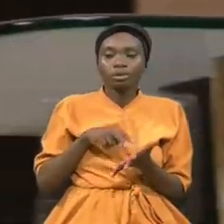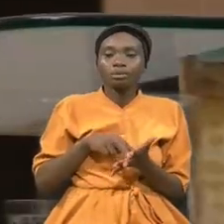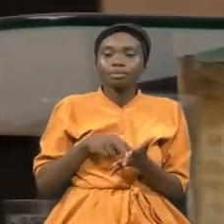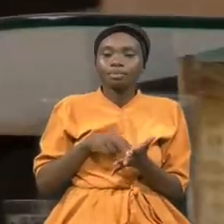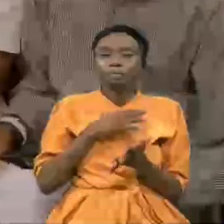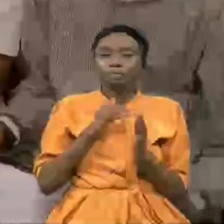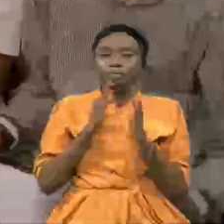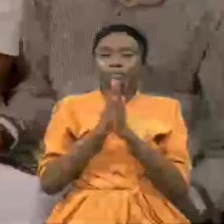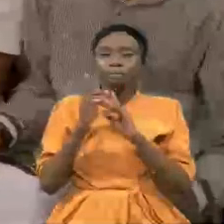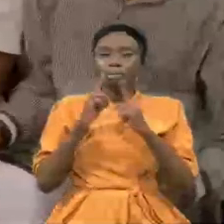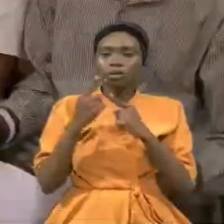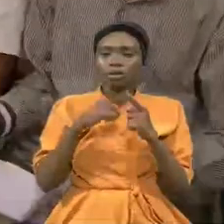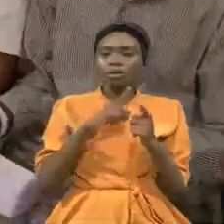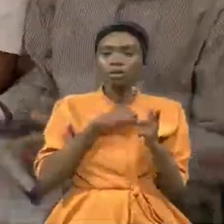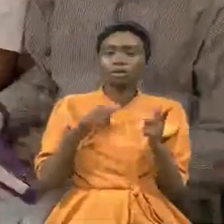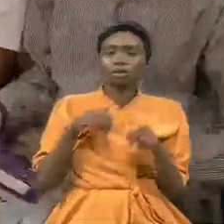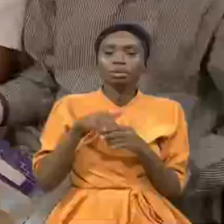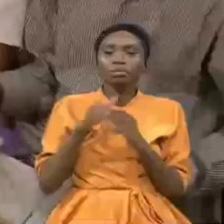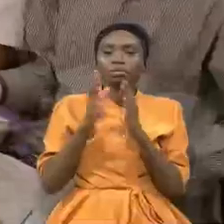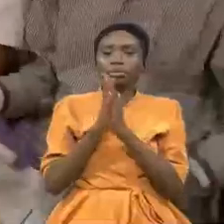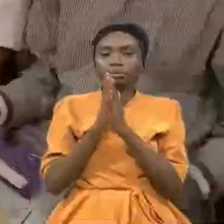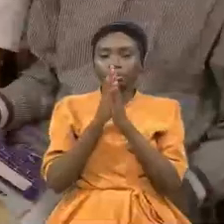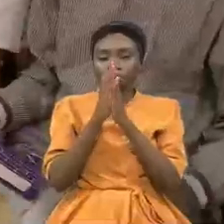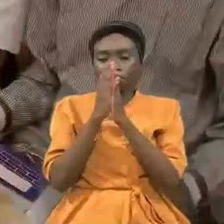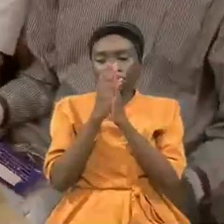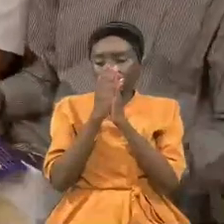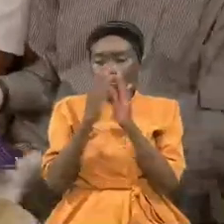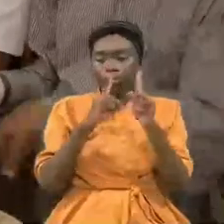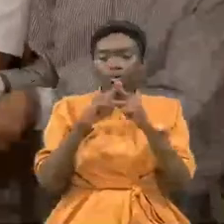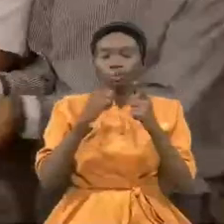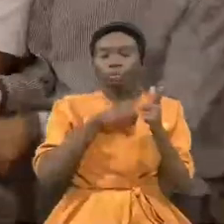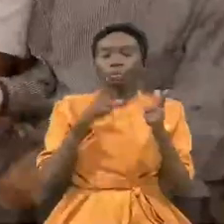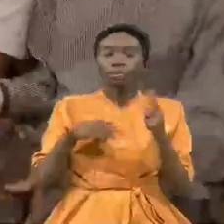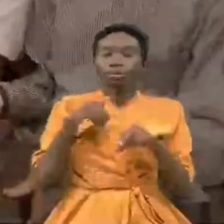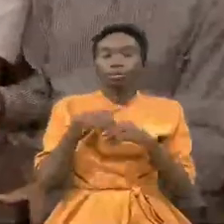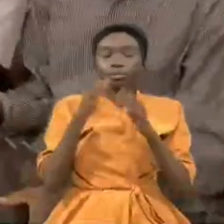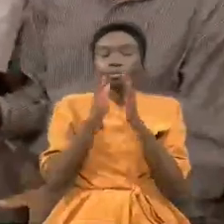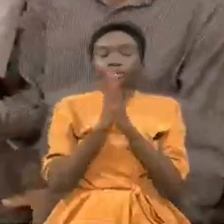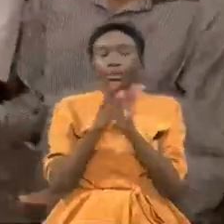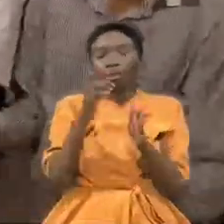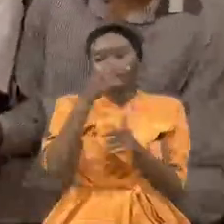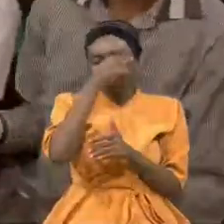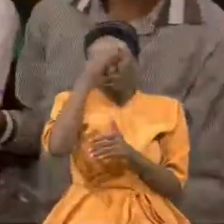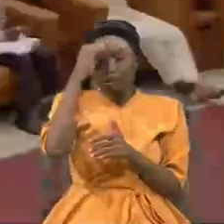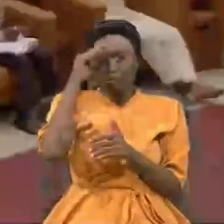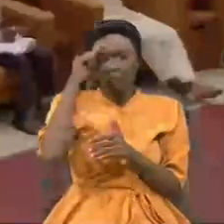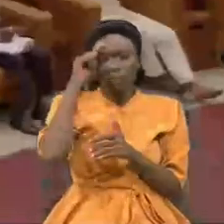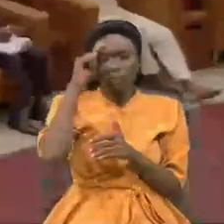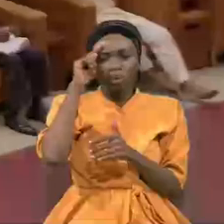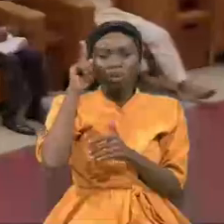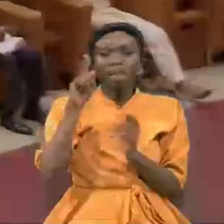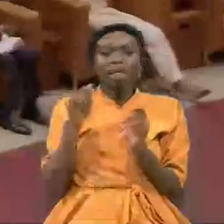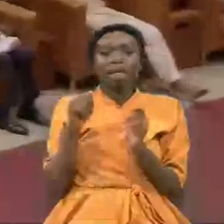Tenons-nous debout maintenant et parlons au Seigneur dans la prière, parlons au Seigneur dans la prière parce que